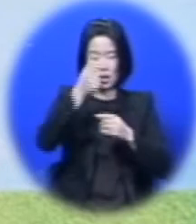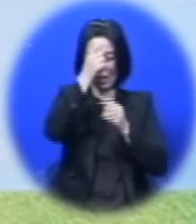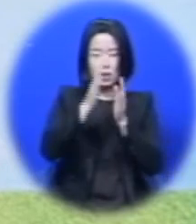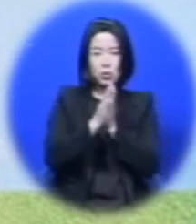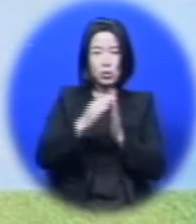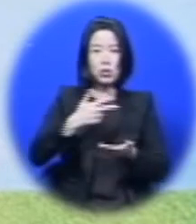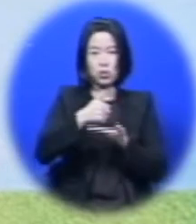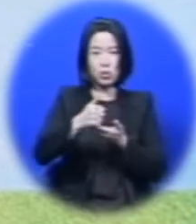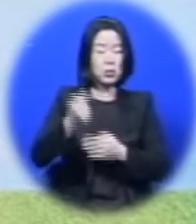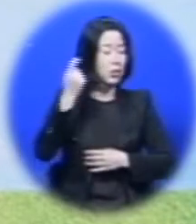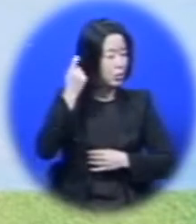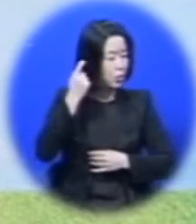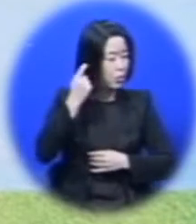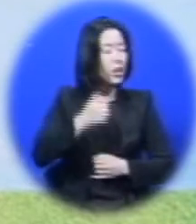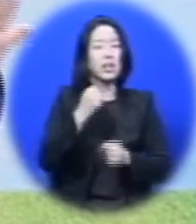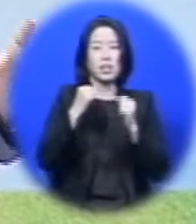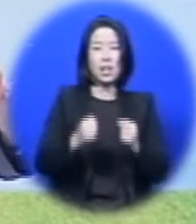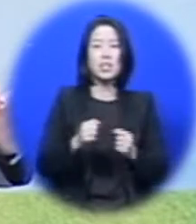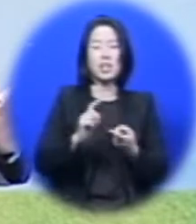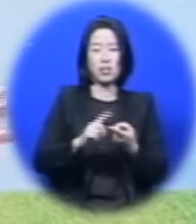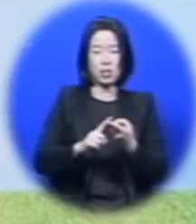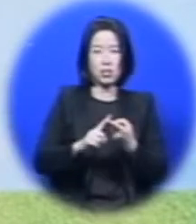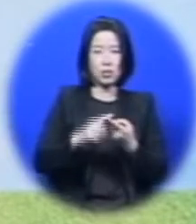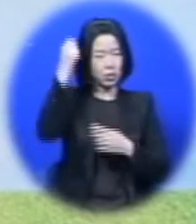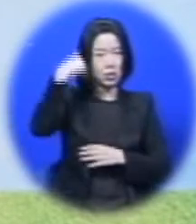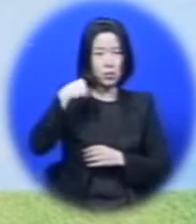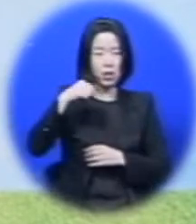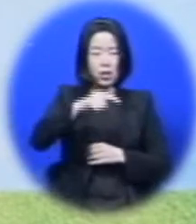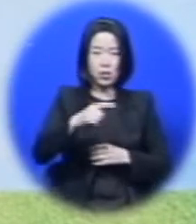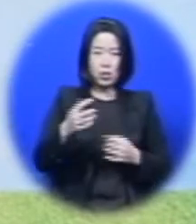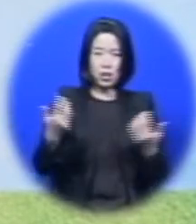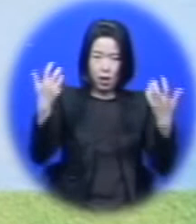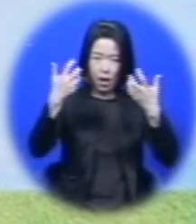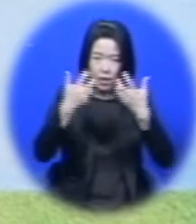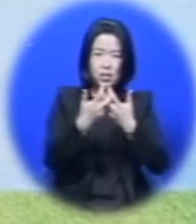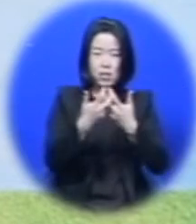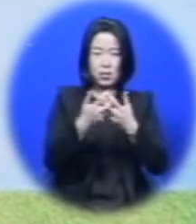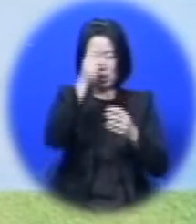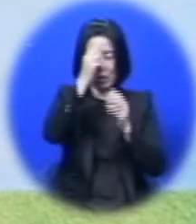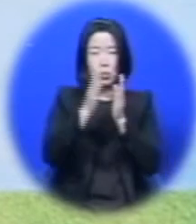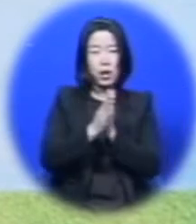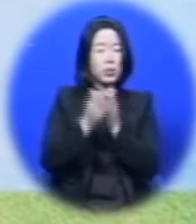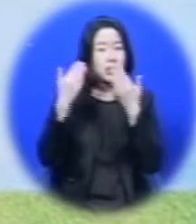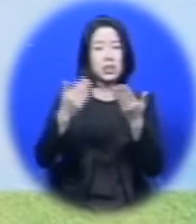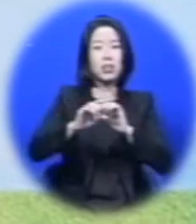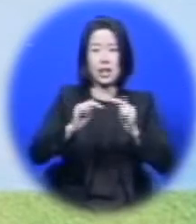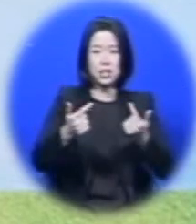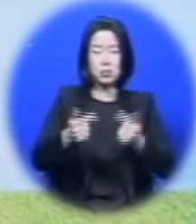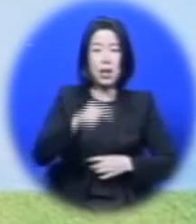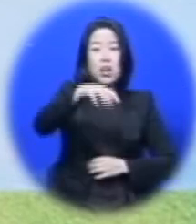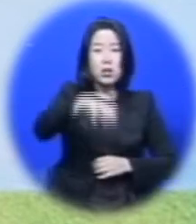들으시는구나. 아직까지 이 예배당 본당이 다 차서 기도한다고 말할 수는 없지만 여기서 드리는 기도를